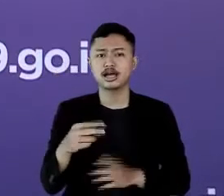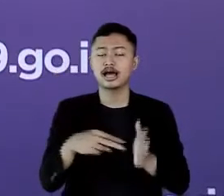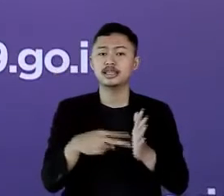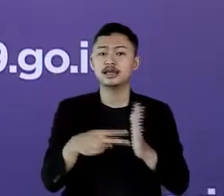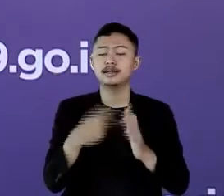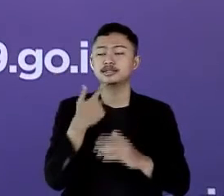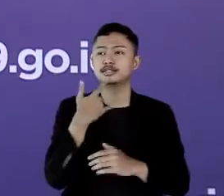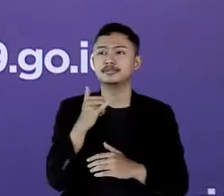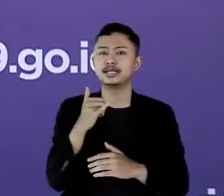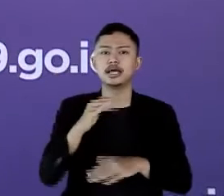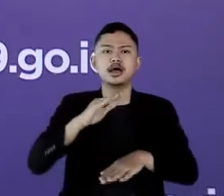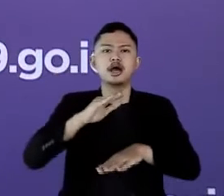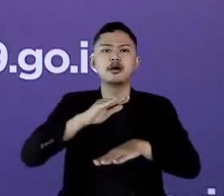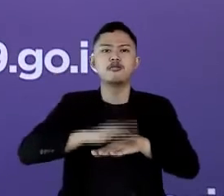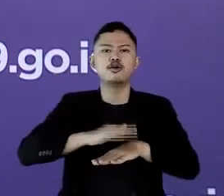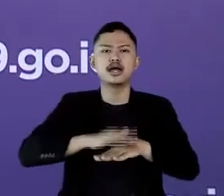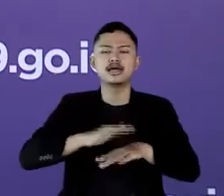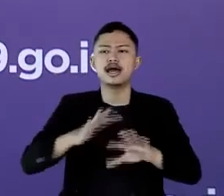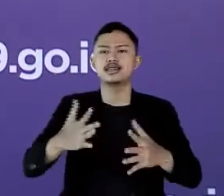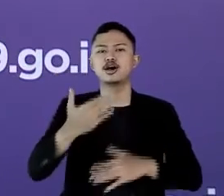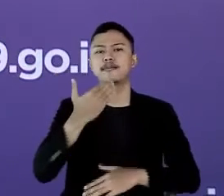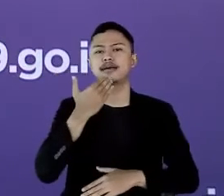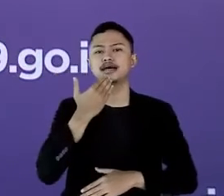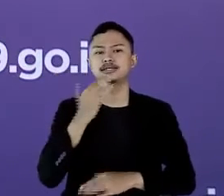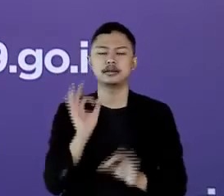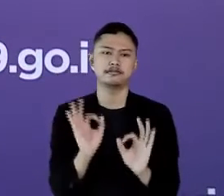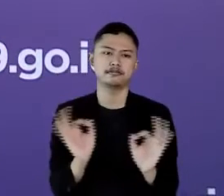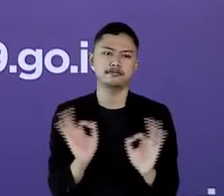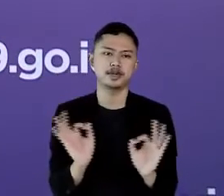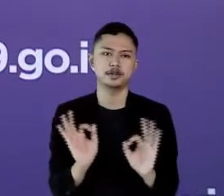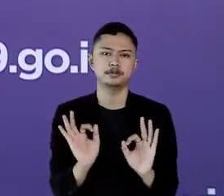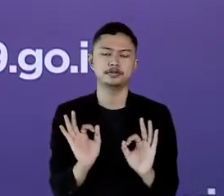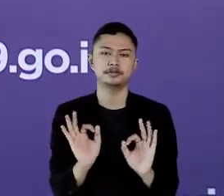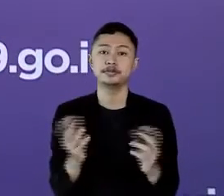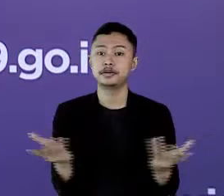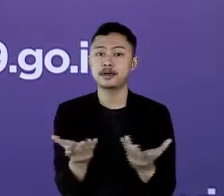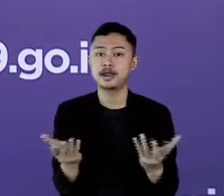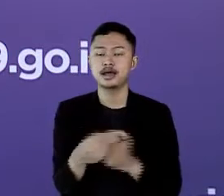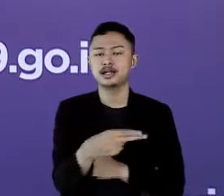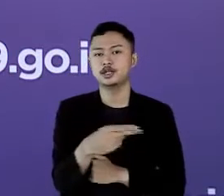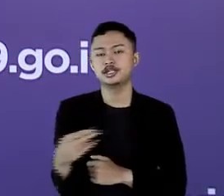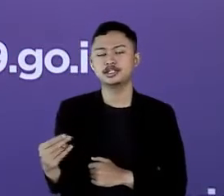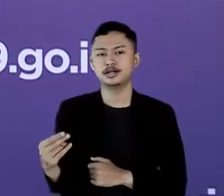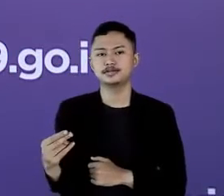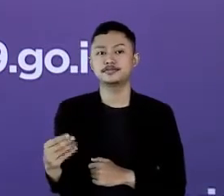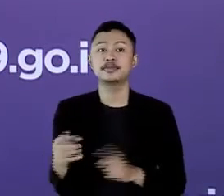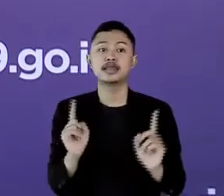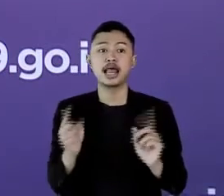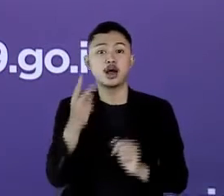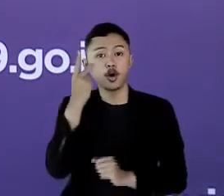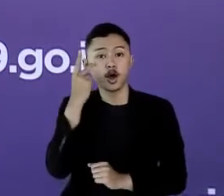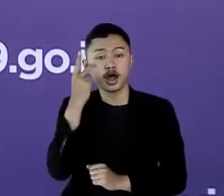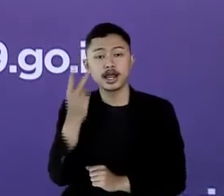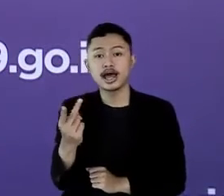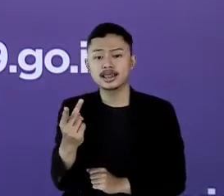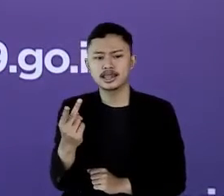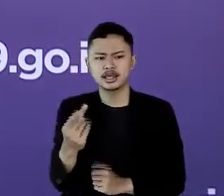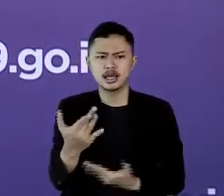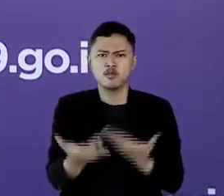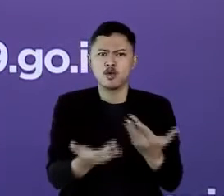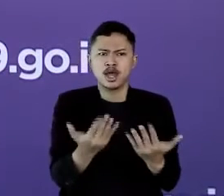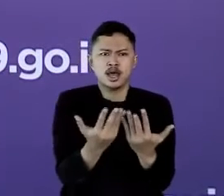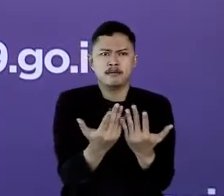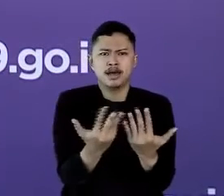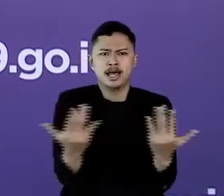kemudian menjadi bagian dari budaya atau kebiasaan dari perilaku masyarakat khususnya di Indonesia. Nah, kalau kita lihat dari karakteristik